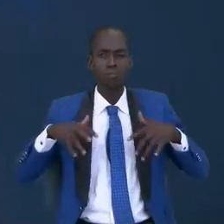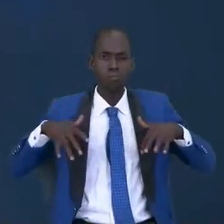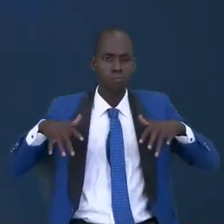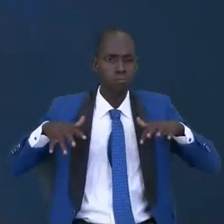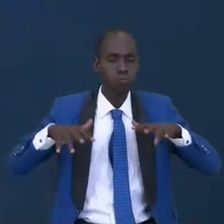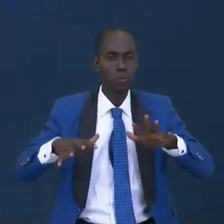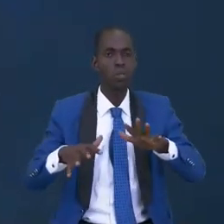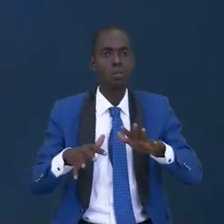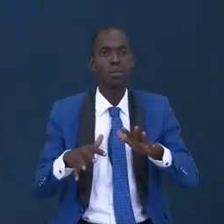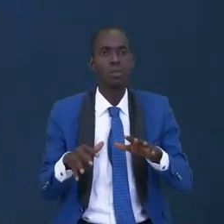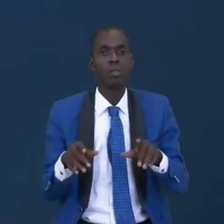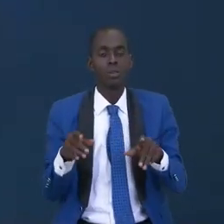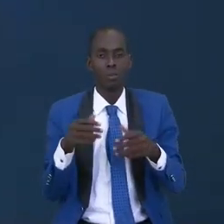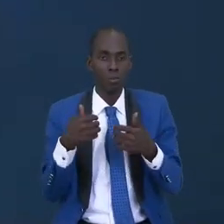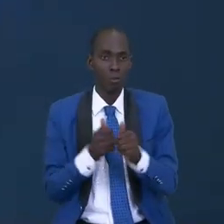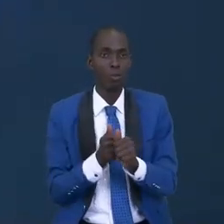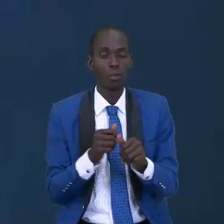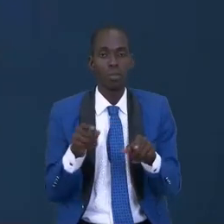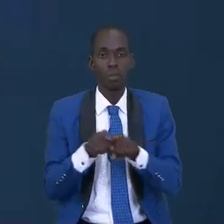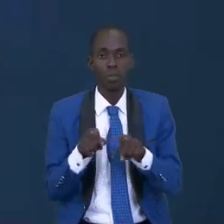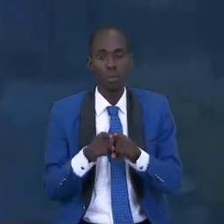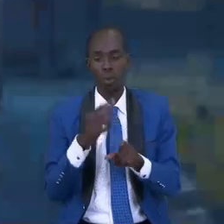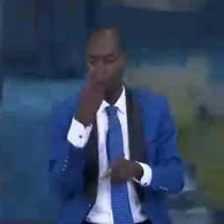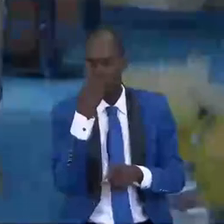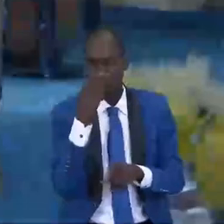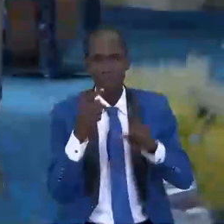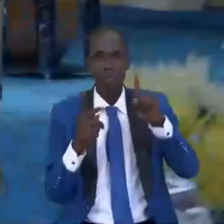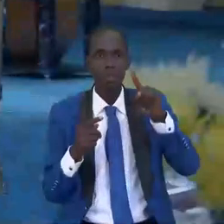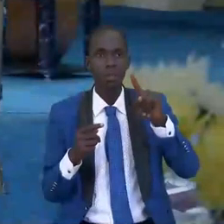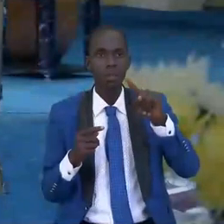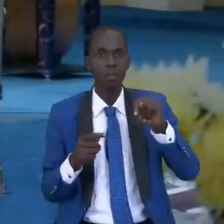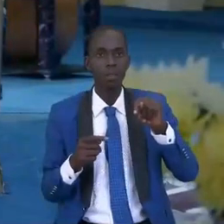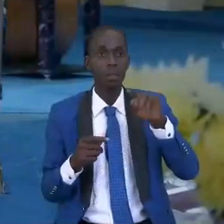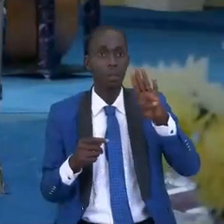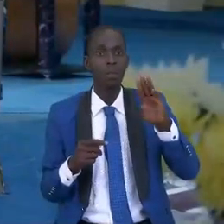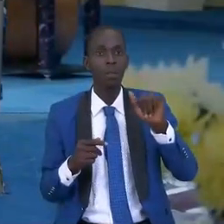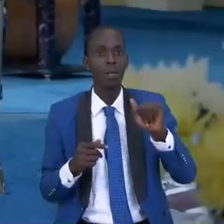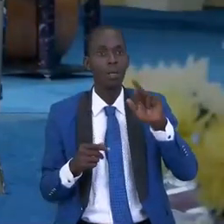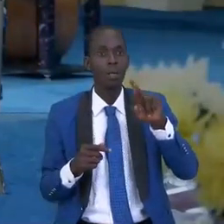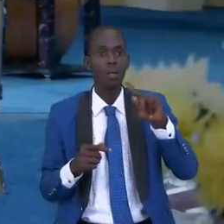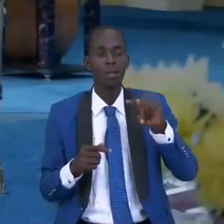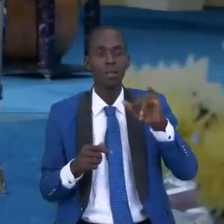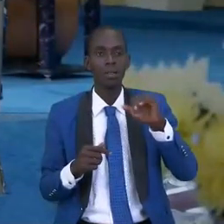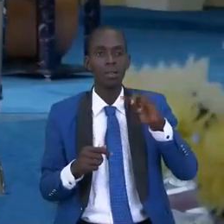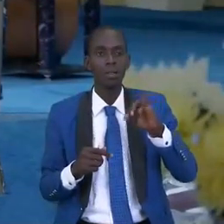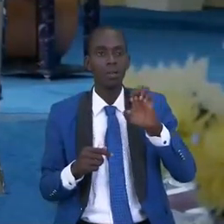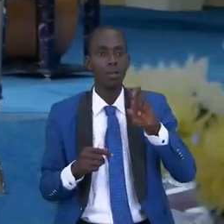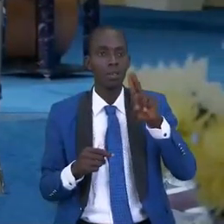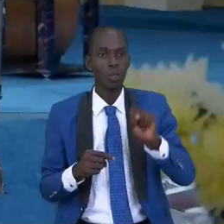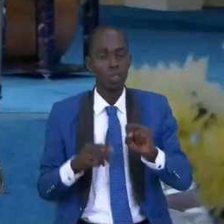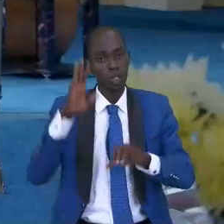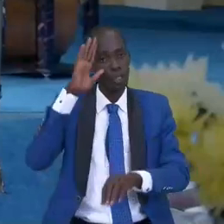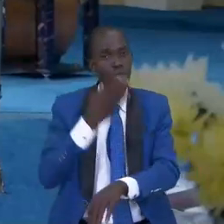une assez grande foule, le fils de Timée, Bartimée,